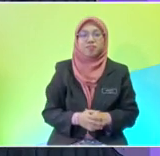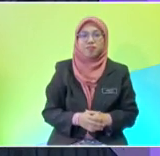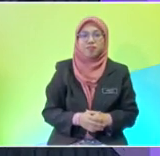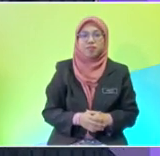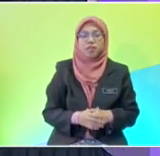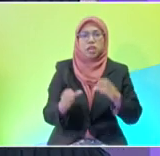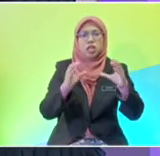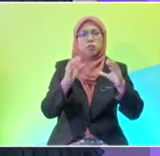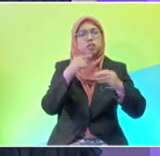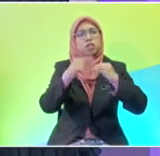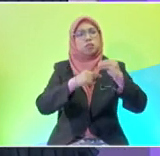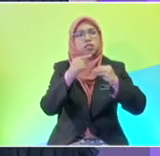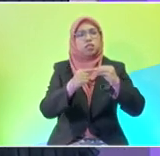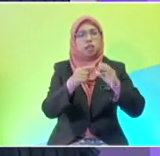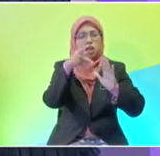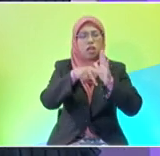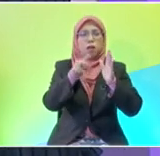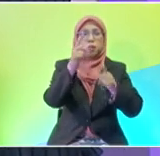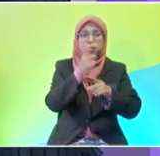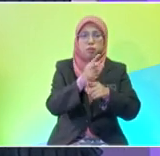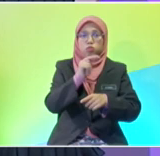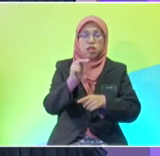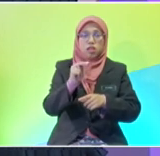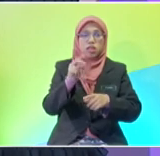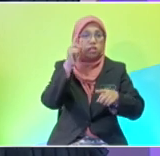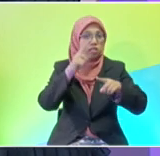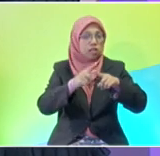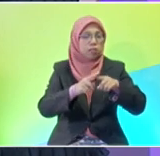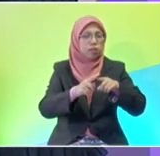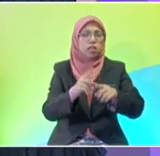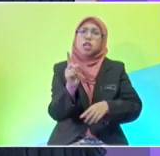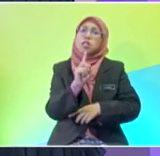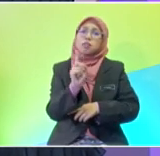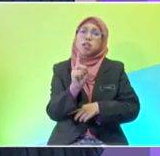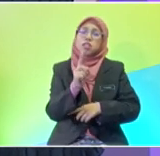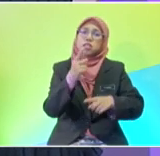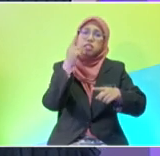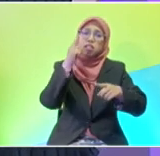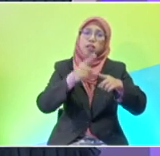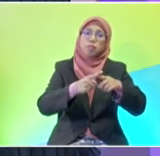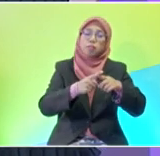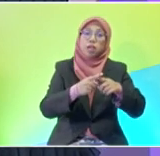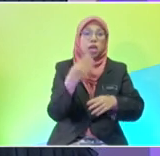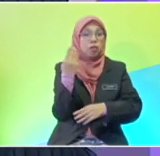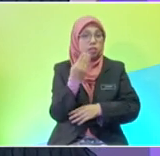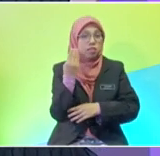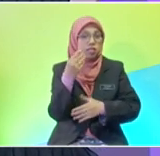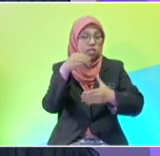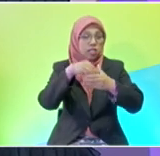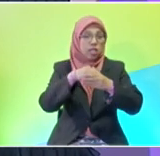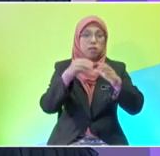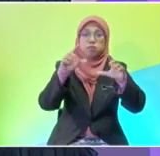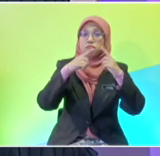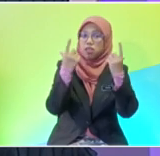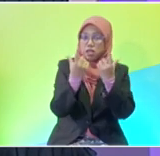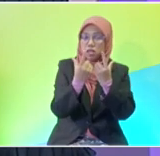tentang pantulan kesilapan dimana sebenarnya biasanya dalam dalam kelas